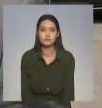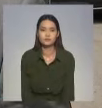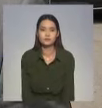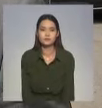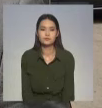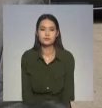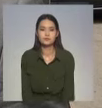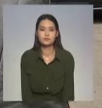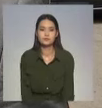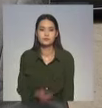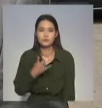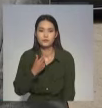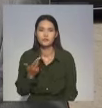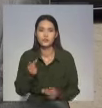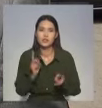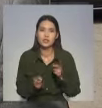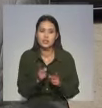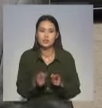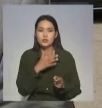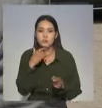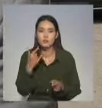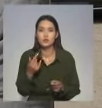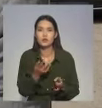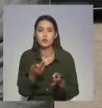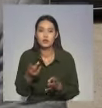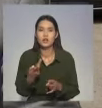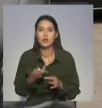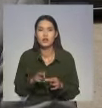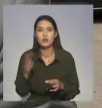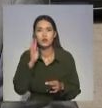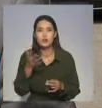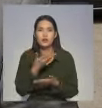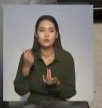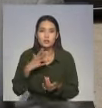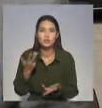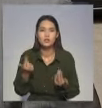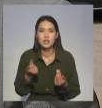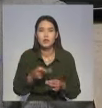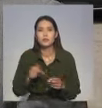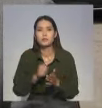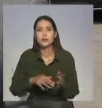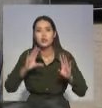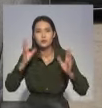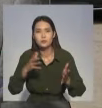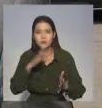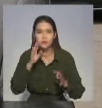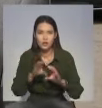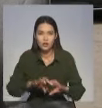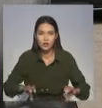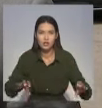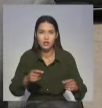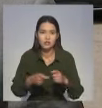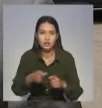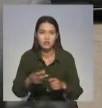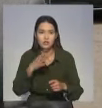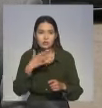Да, в пятом доме действительно не было воды несколько суток. Это произошло по причине того, что сломался насос, плюс был порыв в трубопроводе. Когда его устранили,